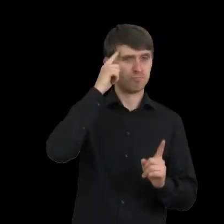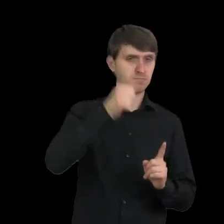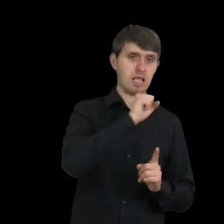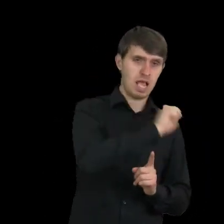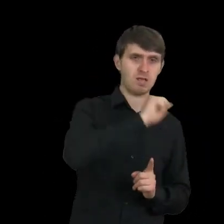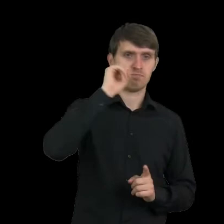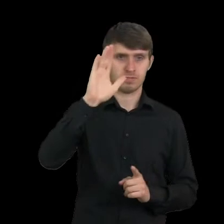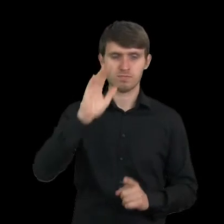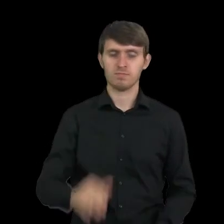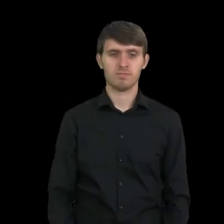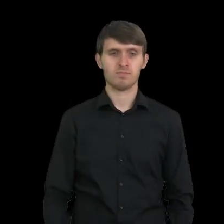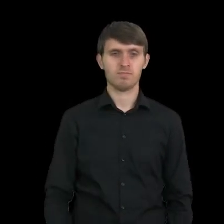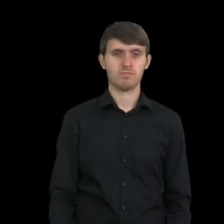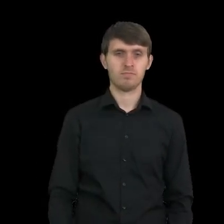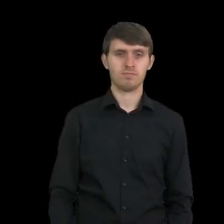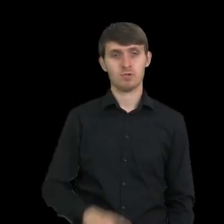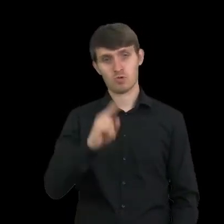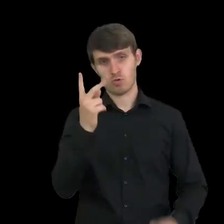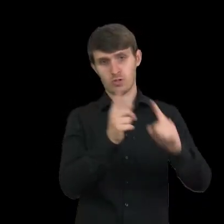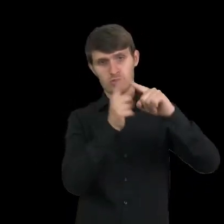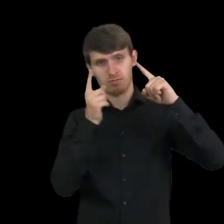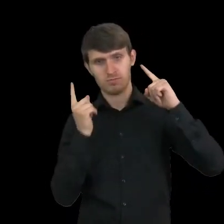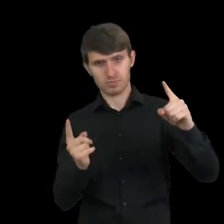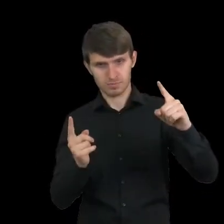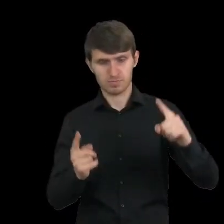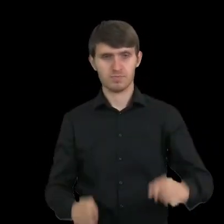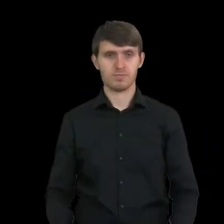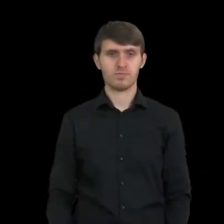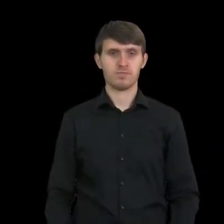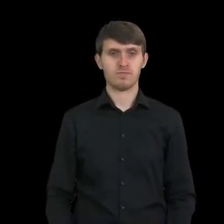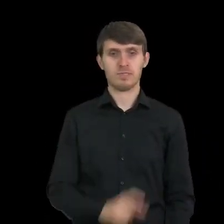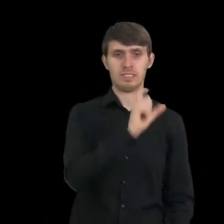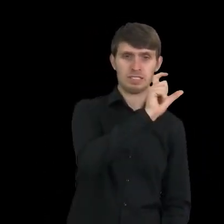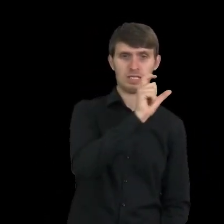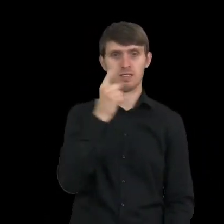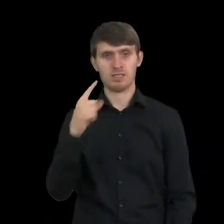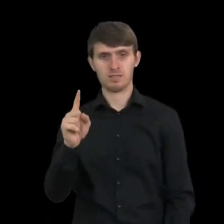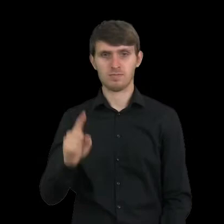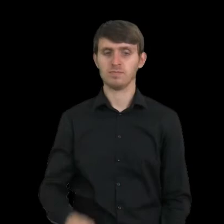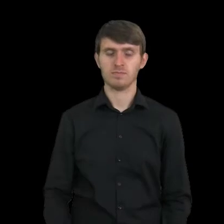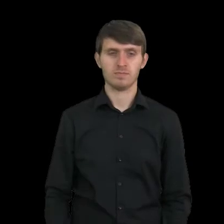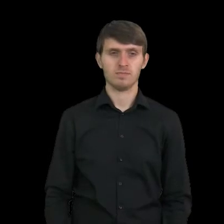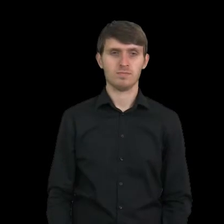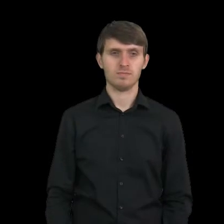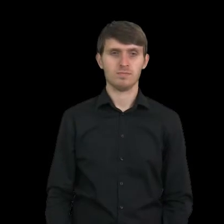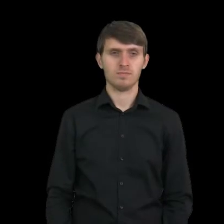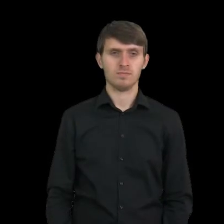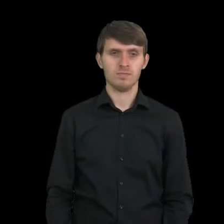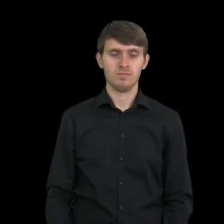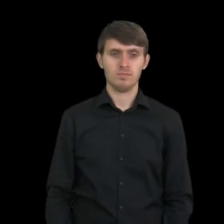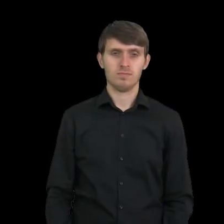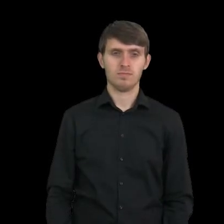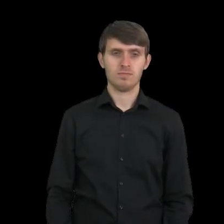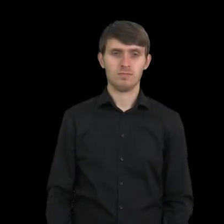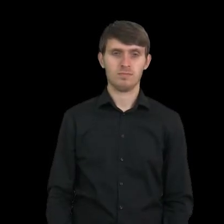odcinka nazwiemy sobie tutaj. Ten koniec jako A, ten koniec jako B i drugi odcinek o